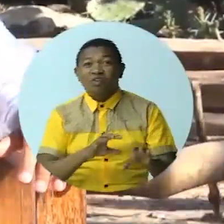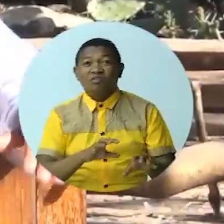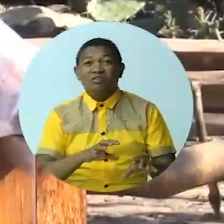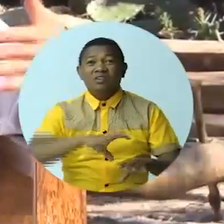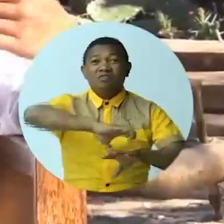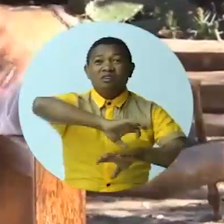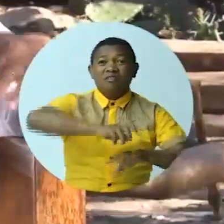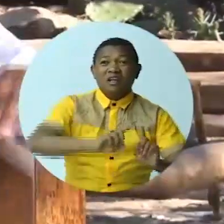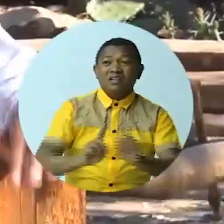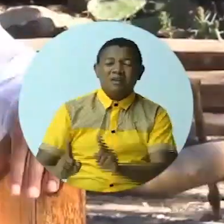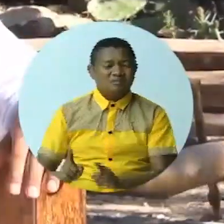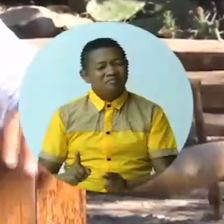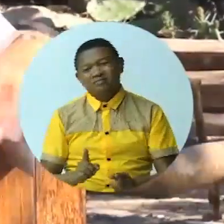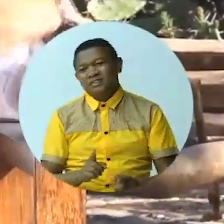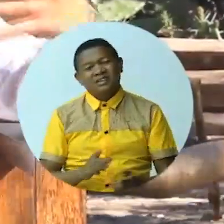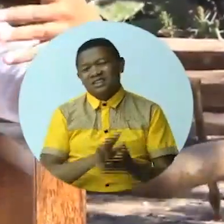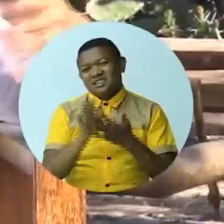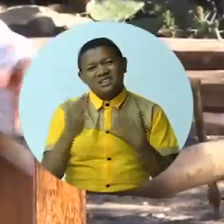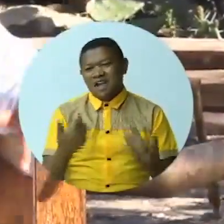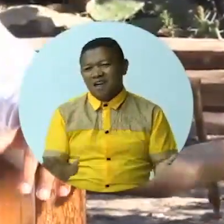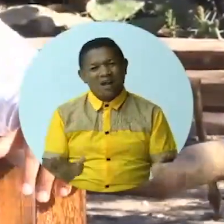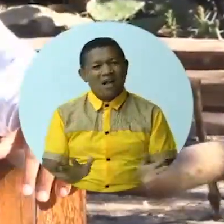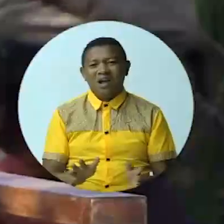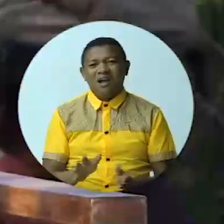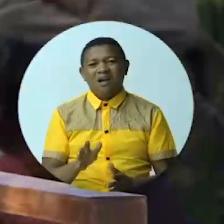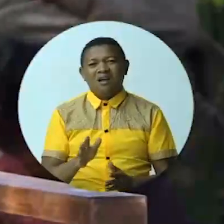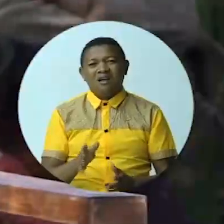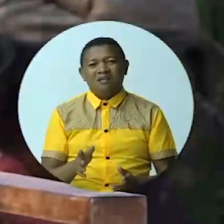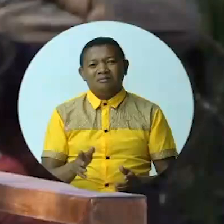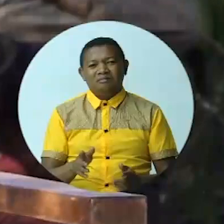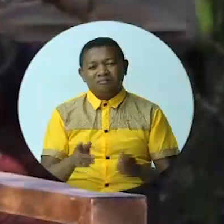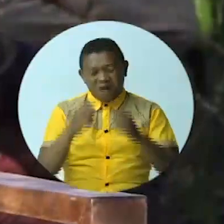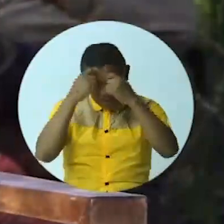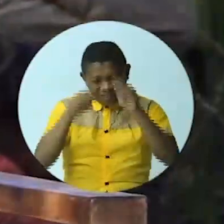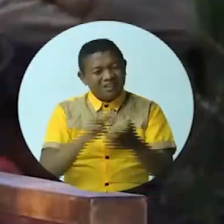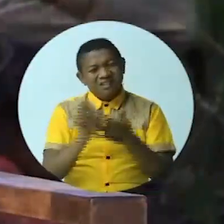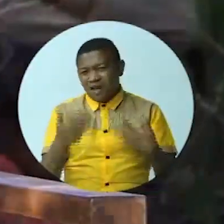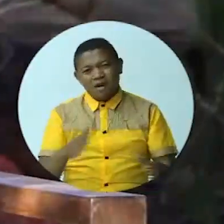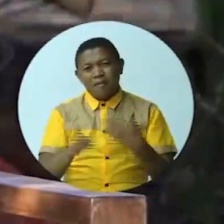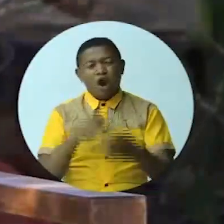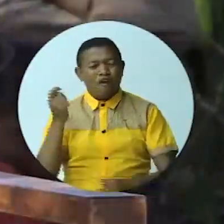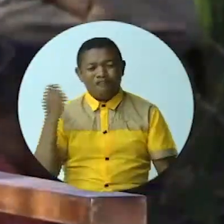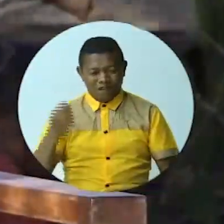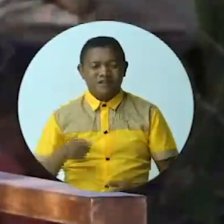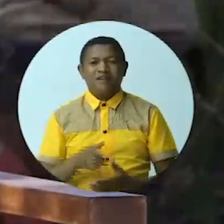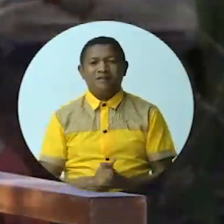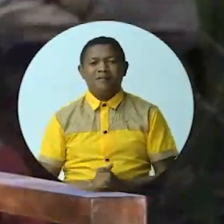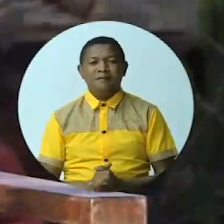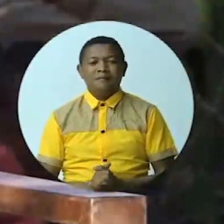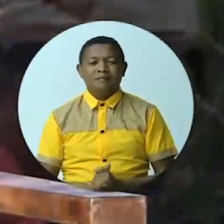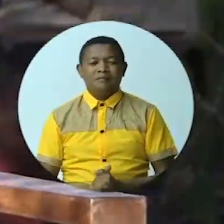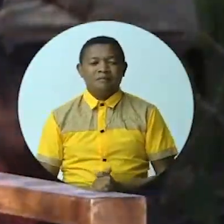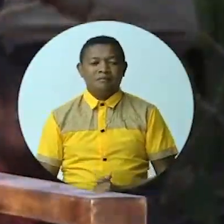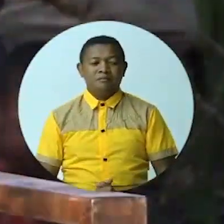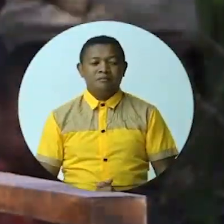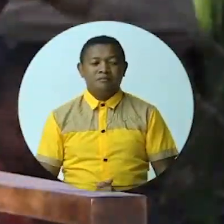izay mety ampiverin-dalana indray a miezaka zay nataotsika ampidivana amin'ny fivalana retina coronavirus. Ady